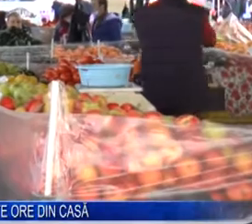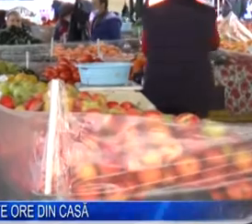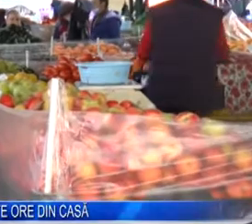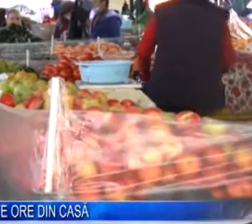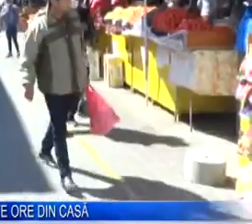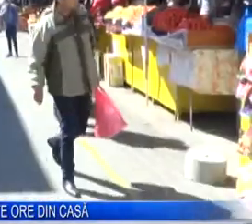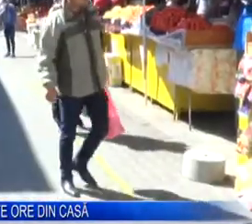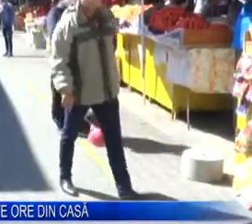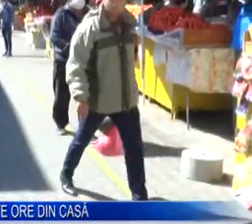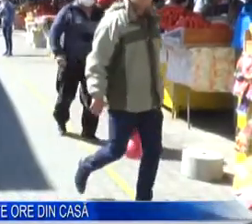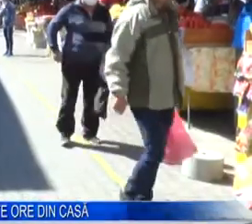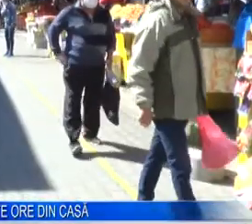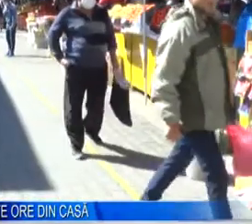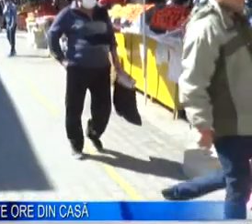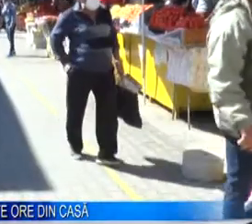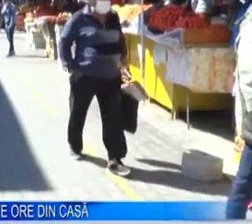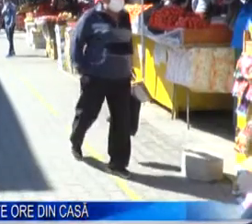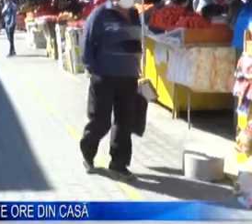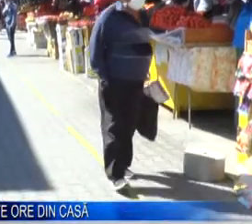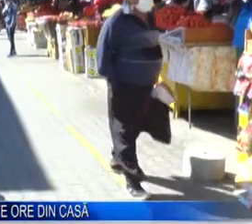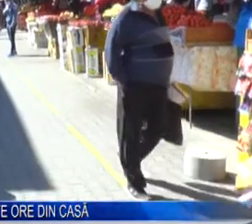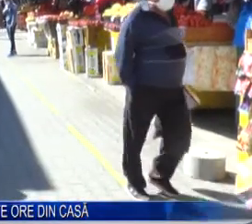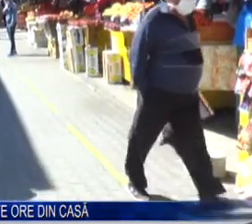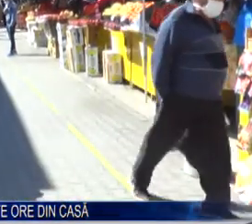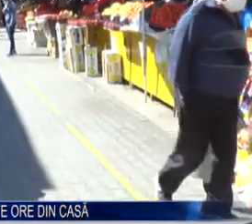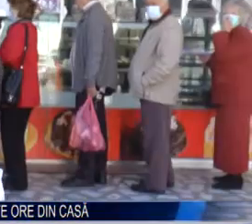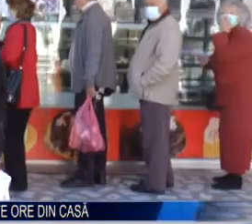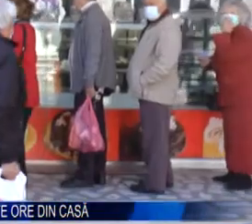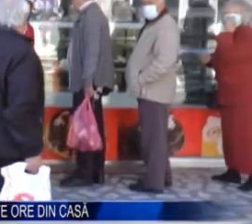și Germania. În plus, Ordonanța Militară 10 mai prevede